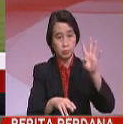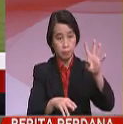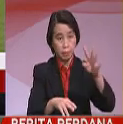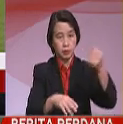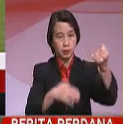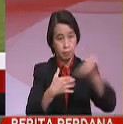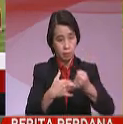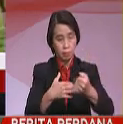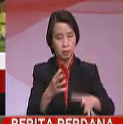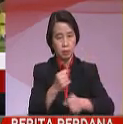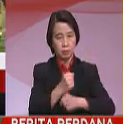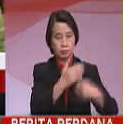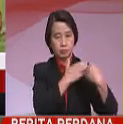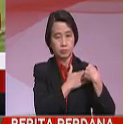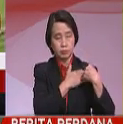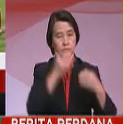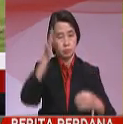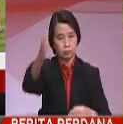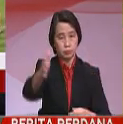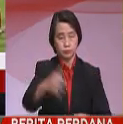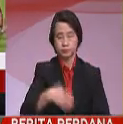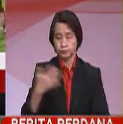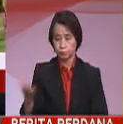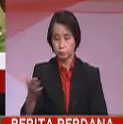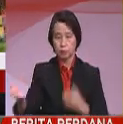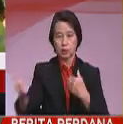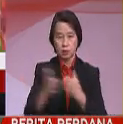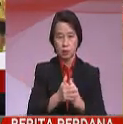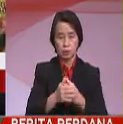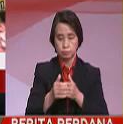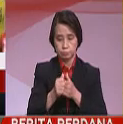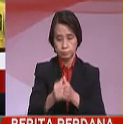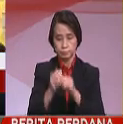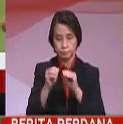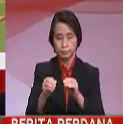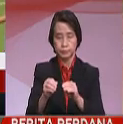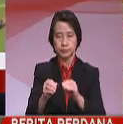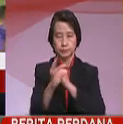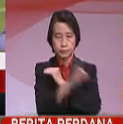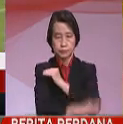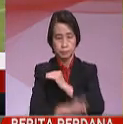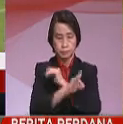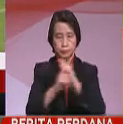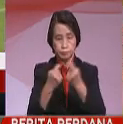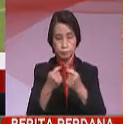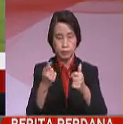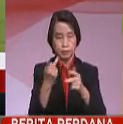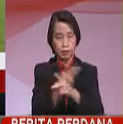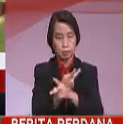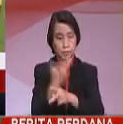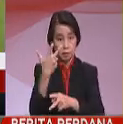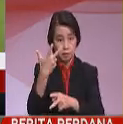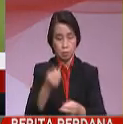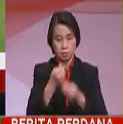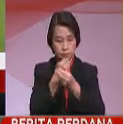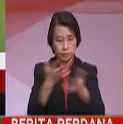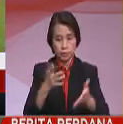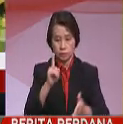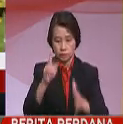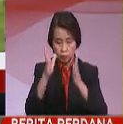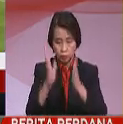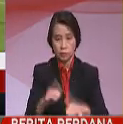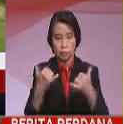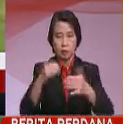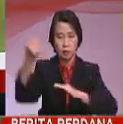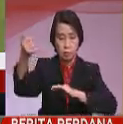bagi menggalas cabaran musim depan. Beliau yang kembali semula mengemudi skuad Hobin Jang Hobin itu yang buat kali ketiga memberitahu seorang pemain